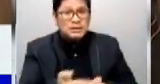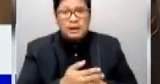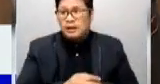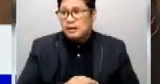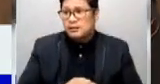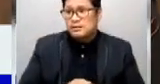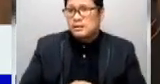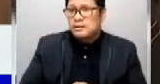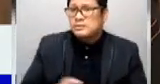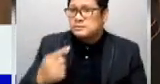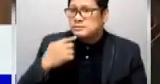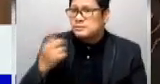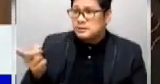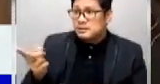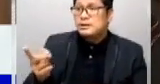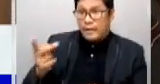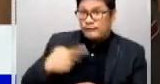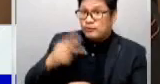nilo. Nakita niyo po?